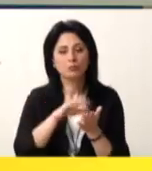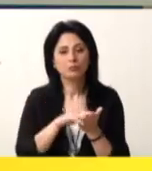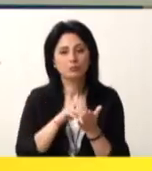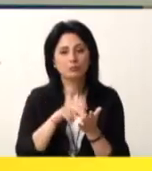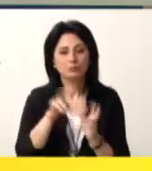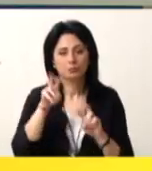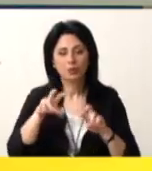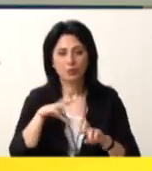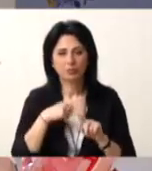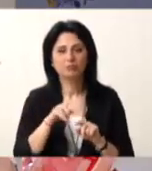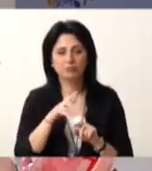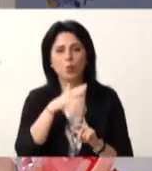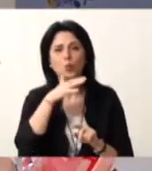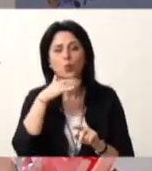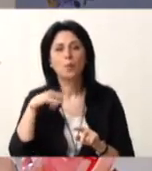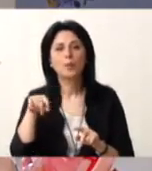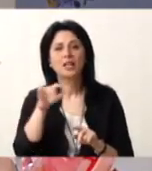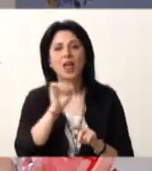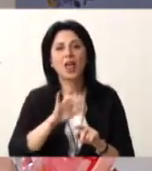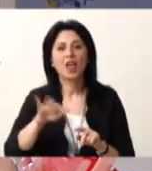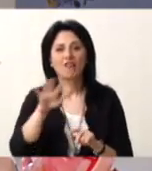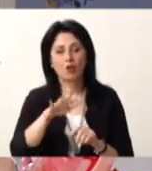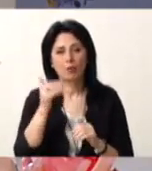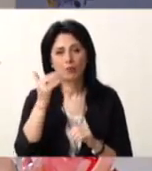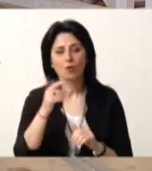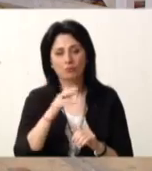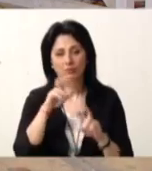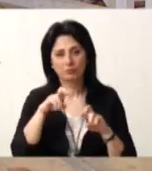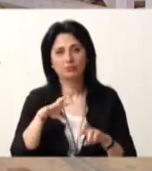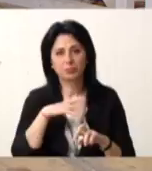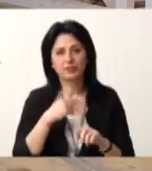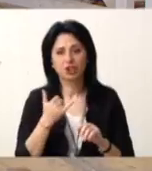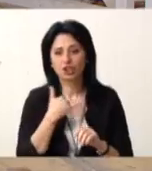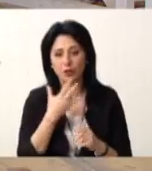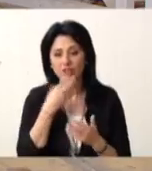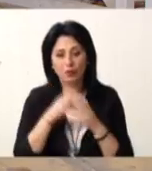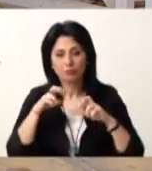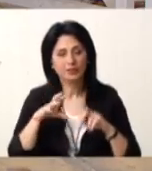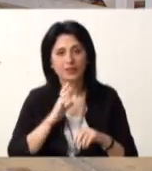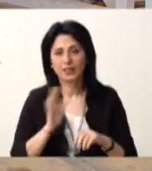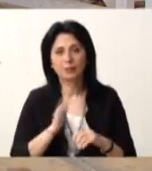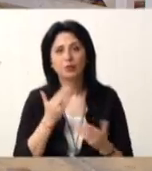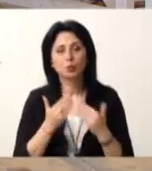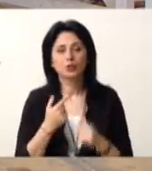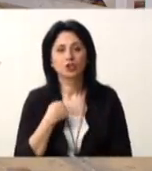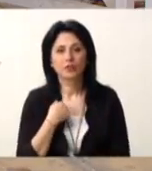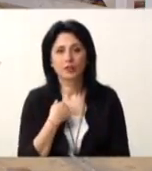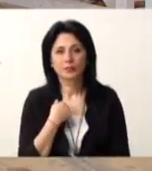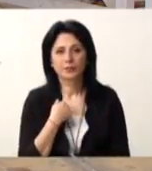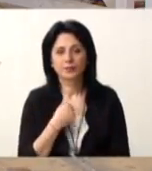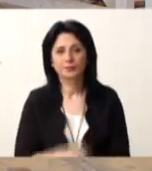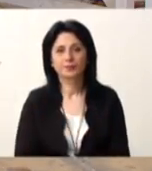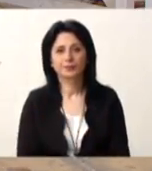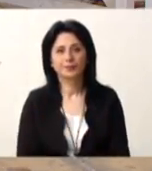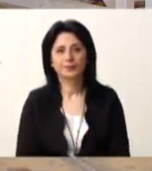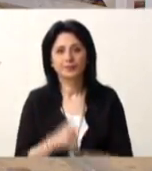ამერიკის შეერთებული შტატების და ევროპის წამყვანი ქვეყნების და ევროპის წამყვანი ქვეყნების სტატისტიკა, რა თქმა უნდა. ჩვენთან ეს სტატისტიკა არ არსებობს, თუმცა ჩვენი